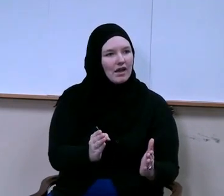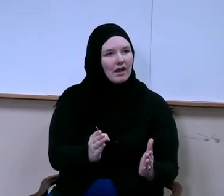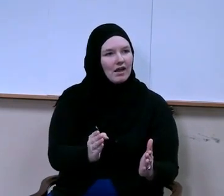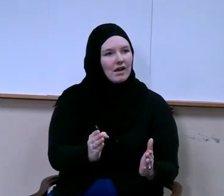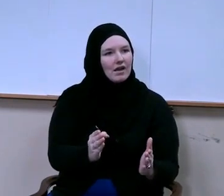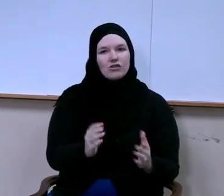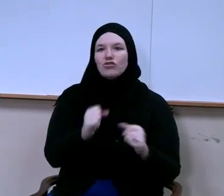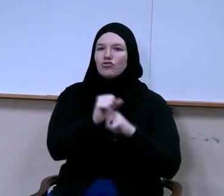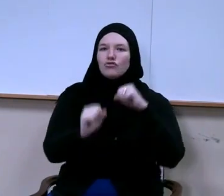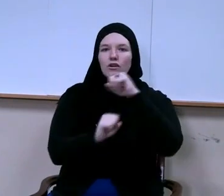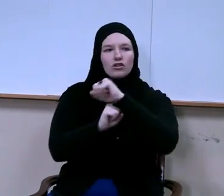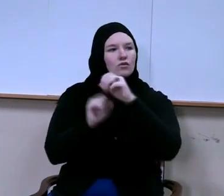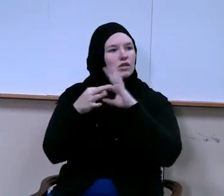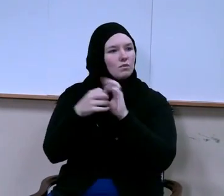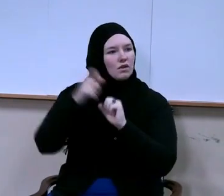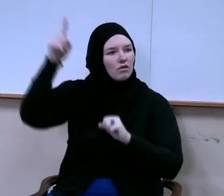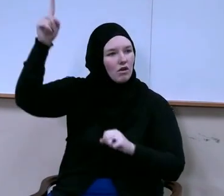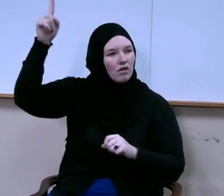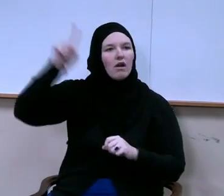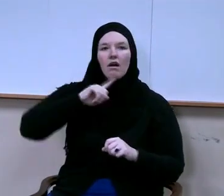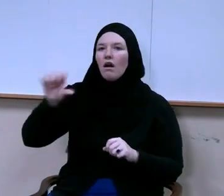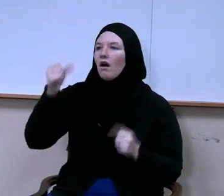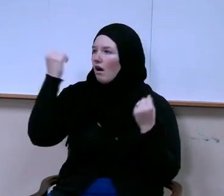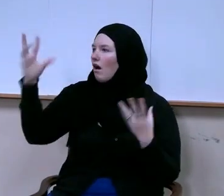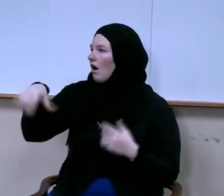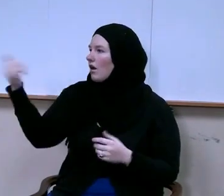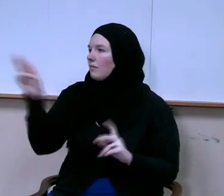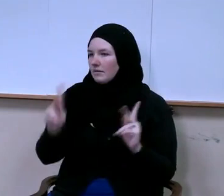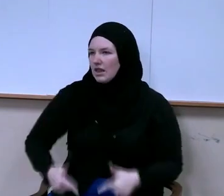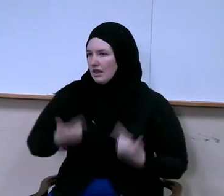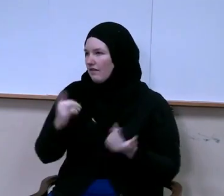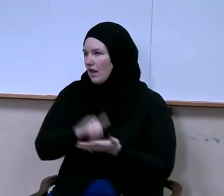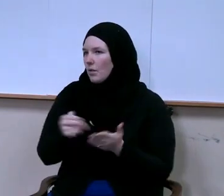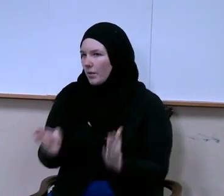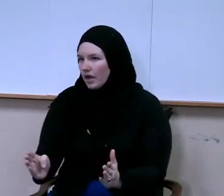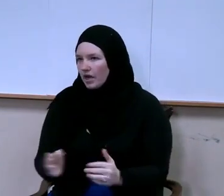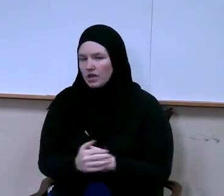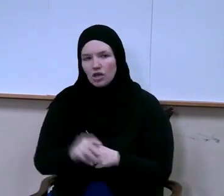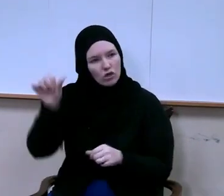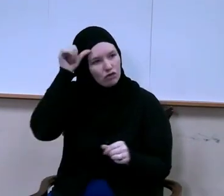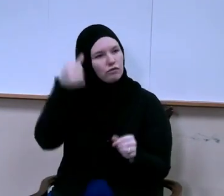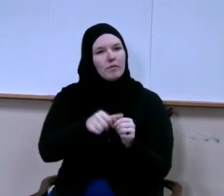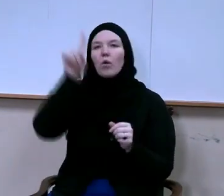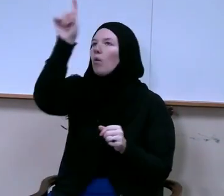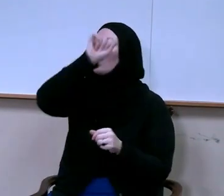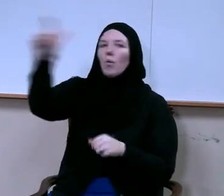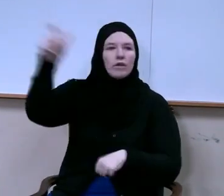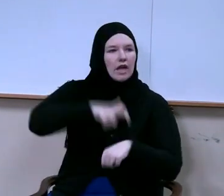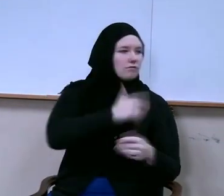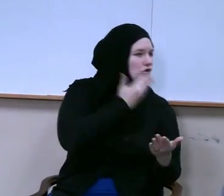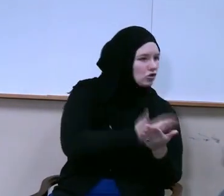structures his or her relationship with Allah. There are other people who live like this. وَمِنَ النَّاسِ مَنْ يَعْبُدُ اللَّهَ